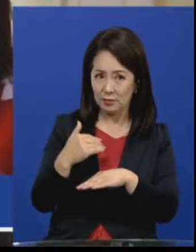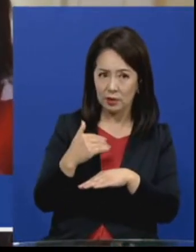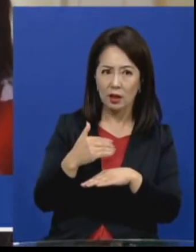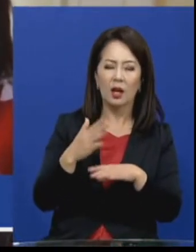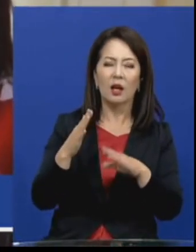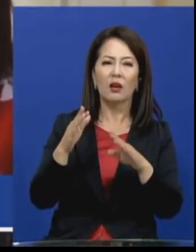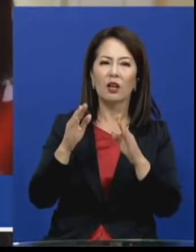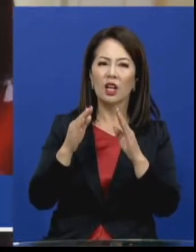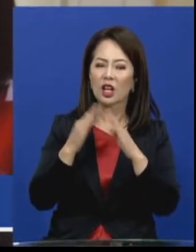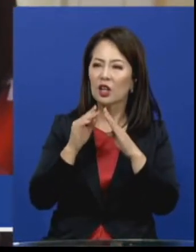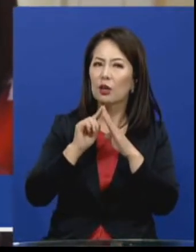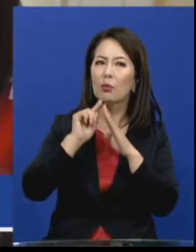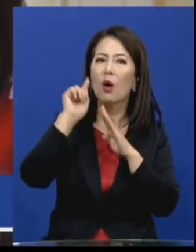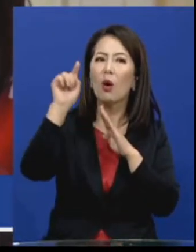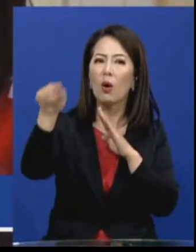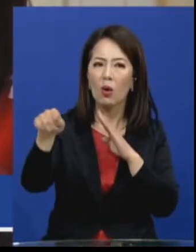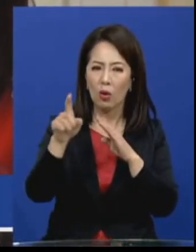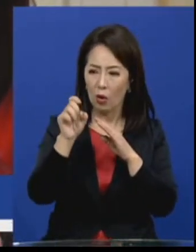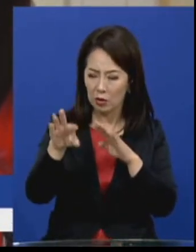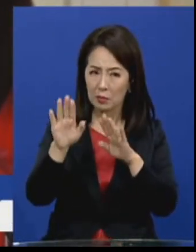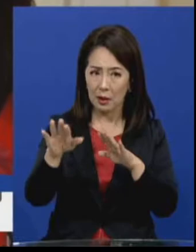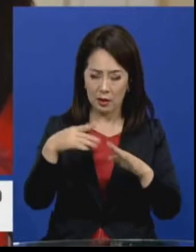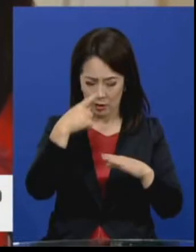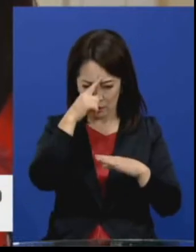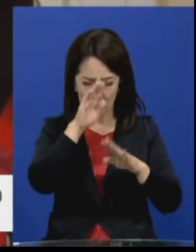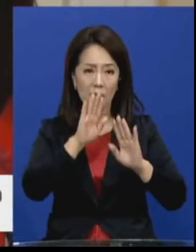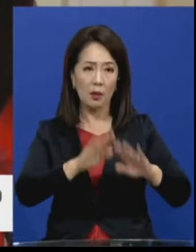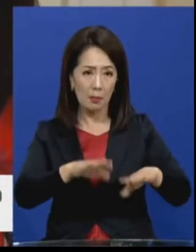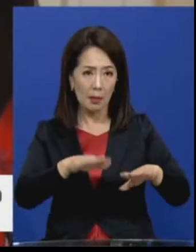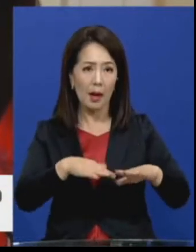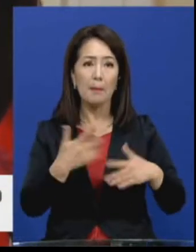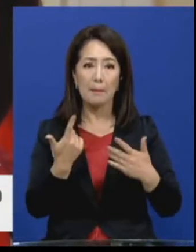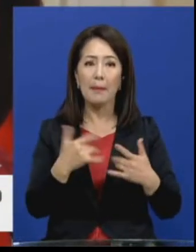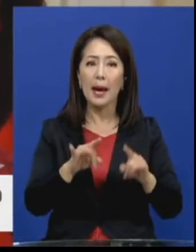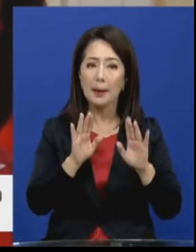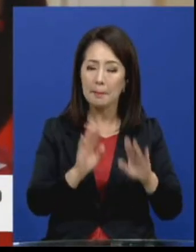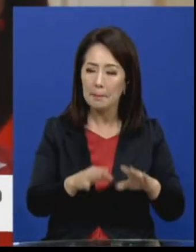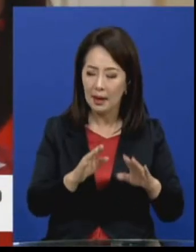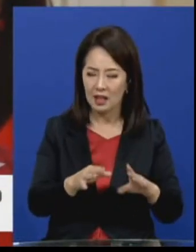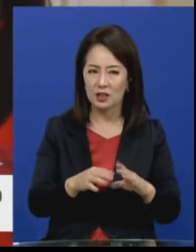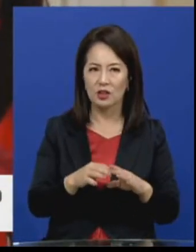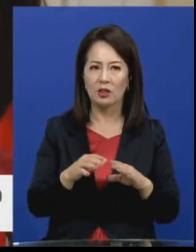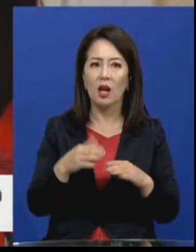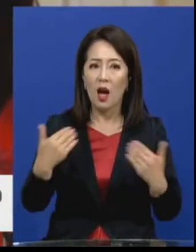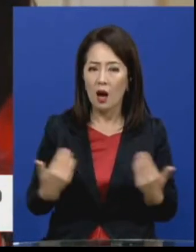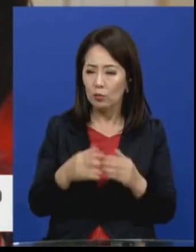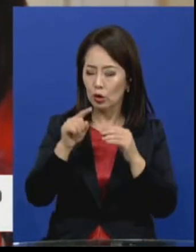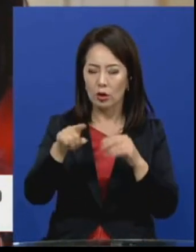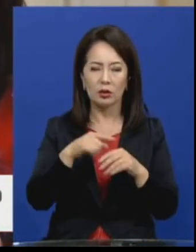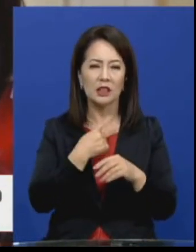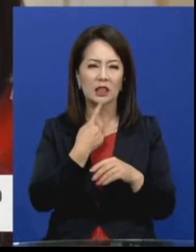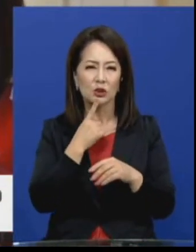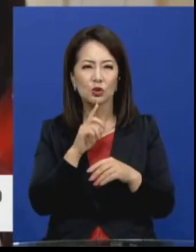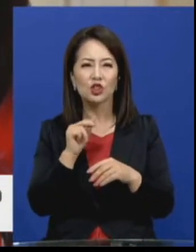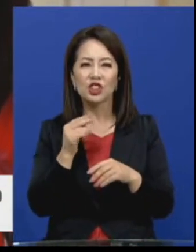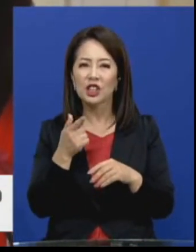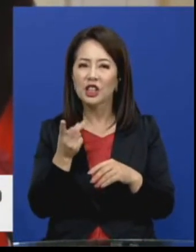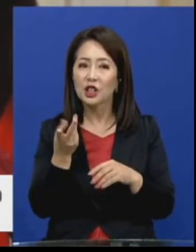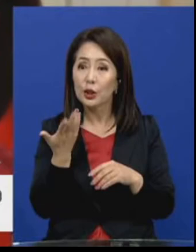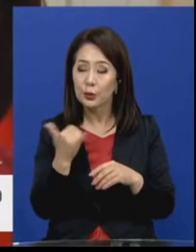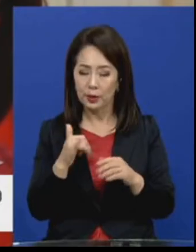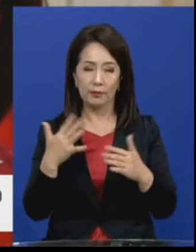хөдөлгөлтөд хол амьдрдаг усуда эмнэлэгтэй энэ сайхан байранда байрлуулад тийм ээ ямар ч хэрэгдэлгүй тав